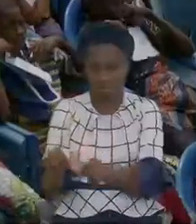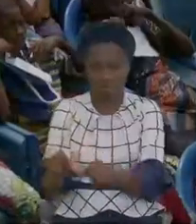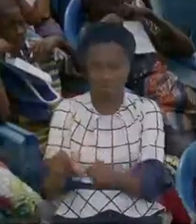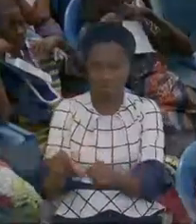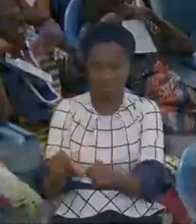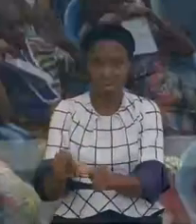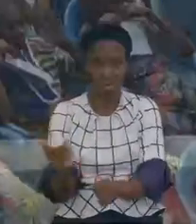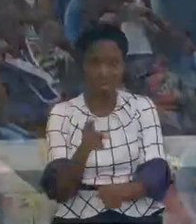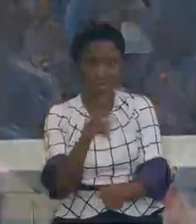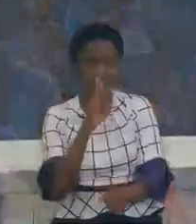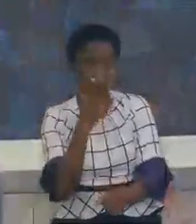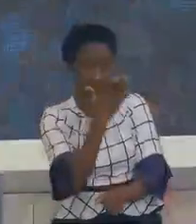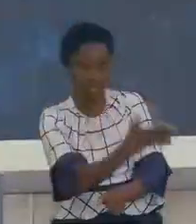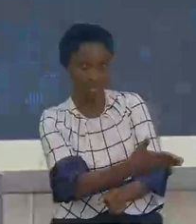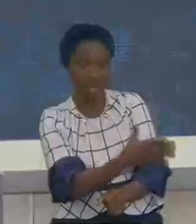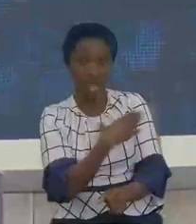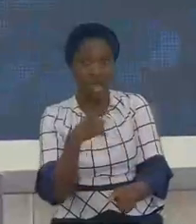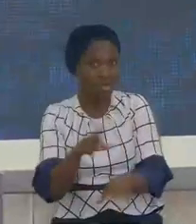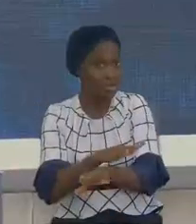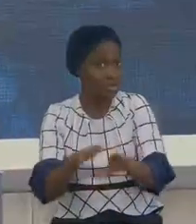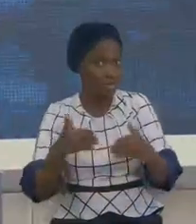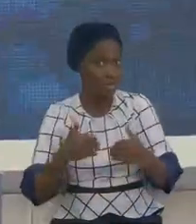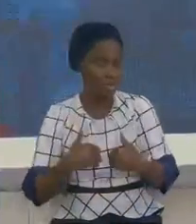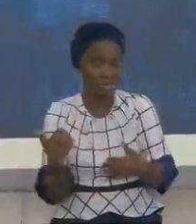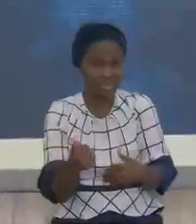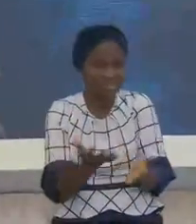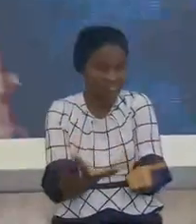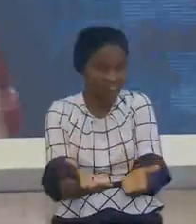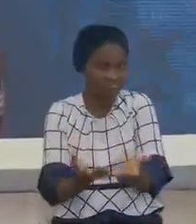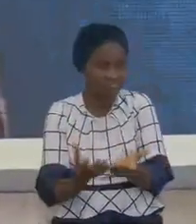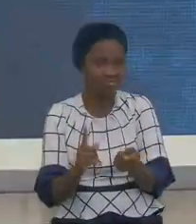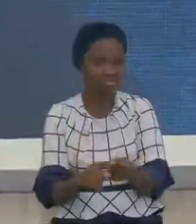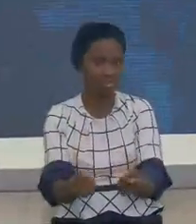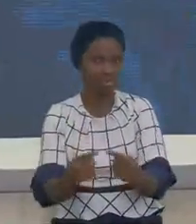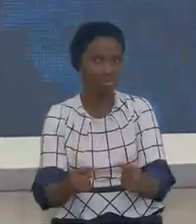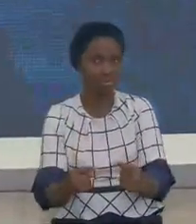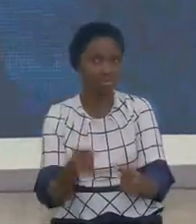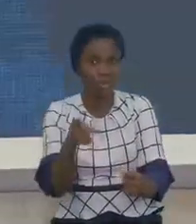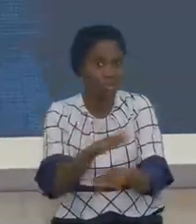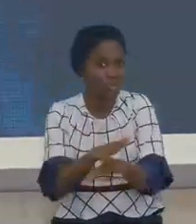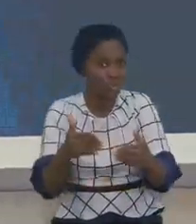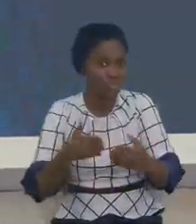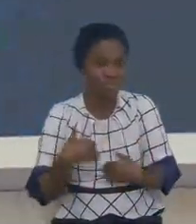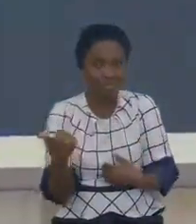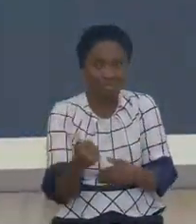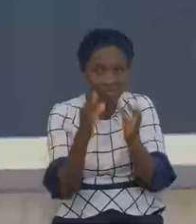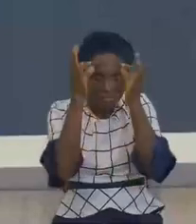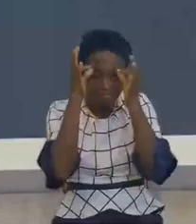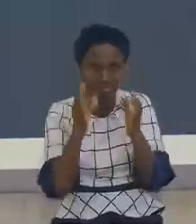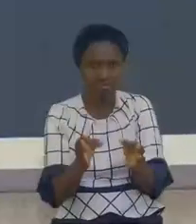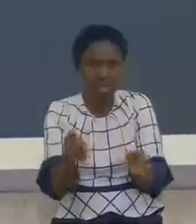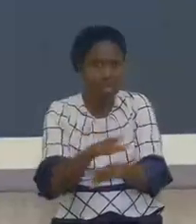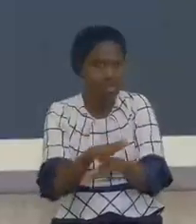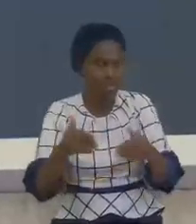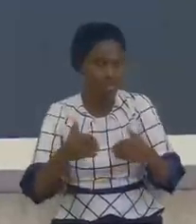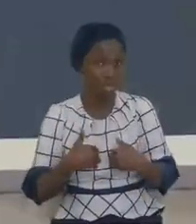et tu n'as pas un désir, une décision, une réponse, tu ne comprends